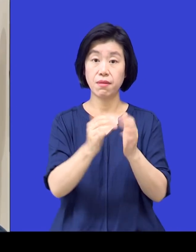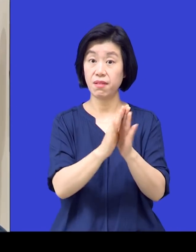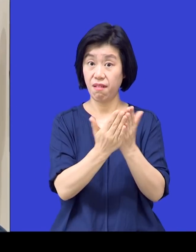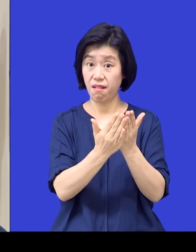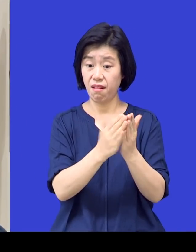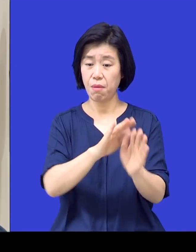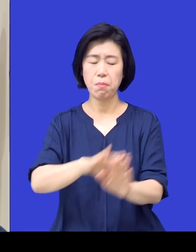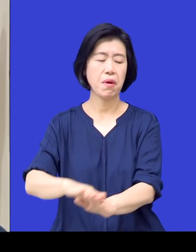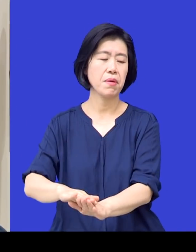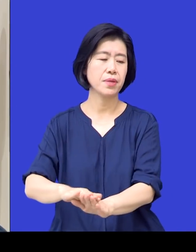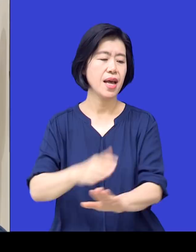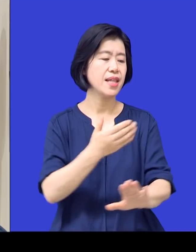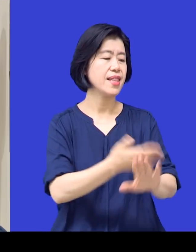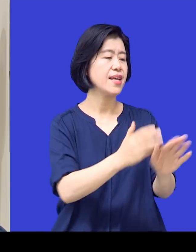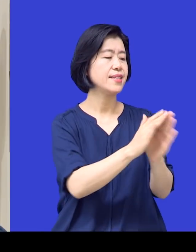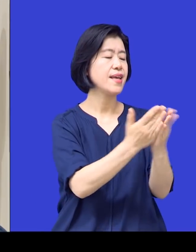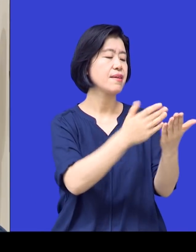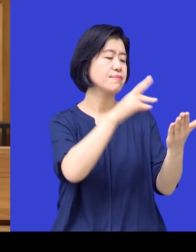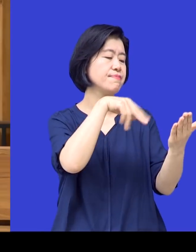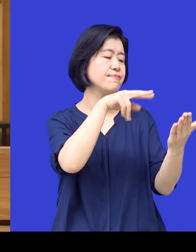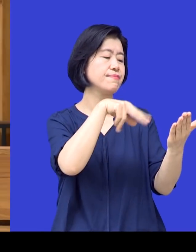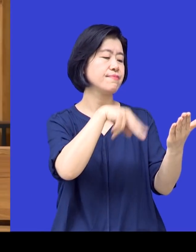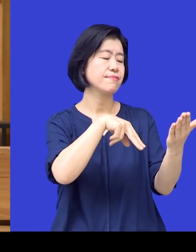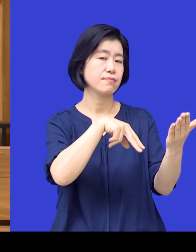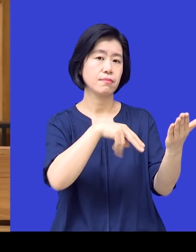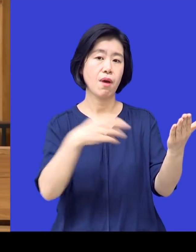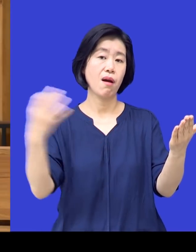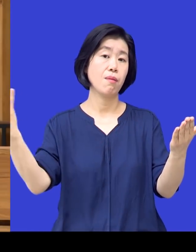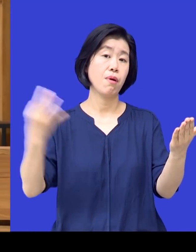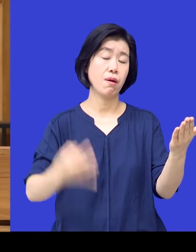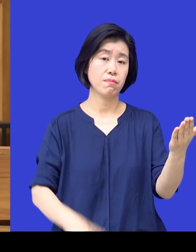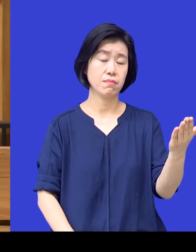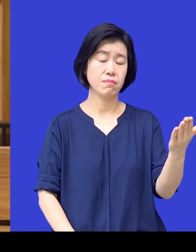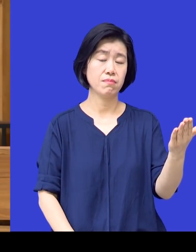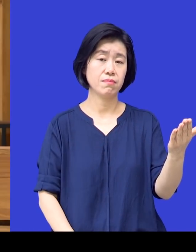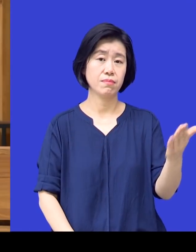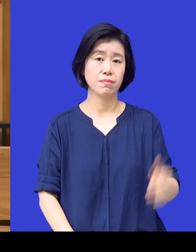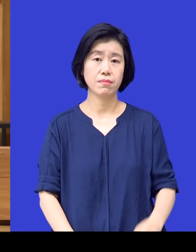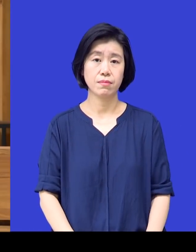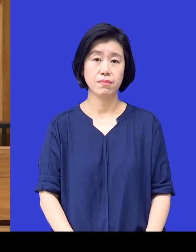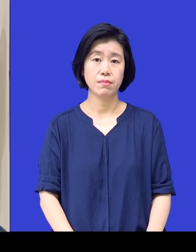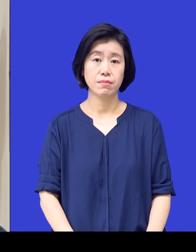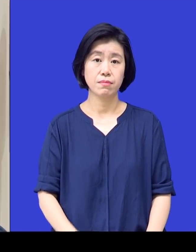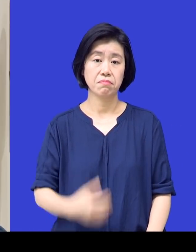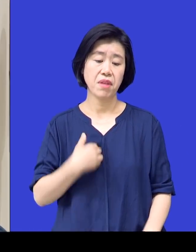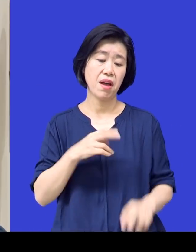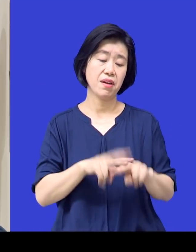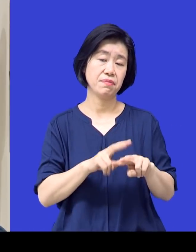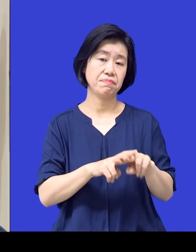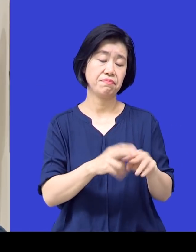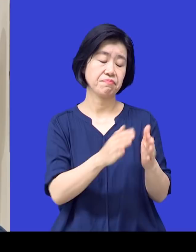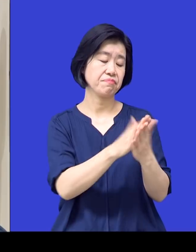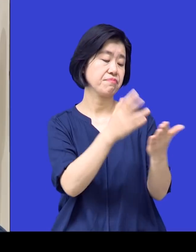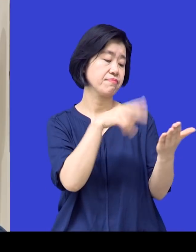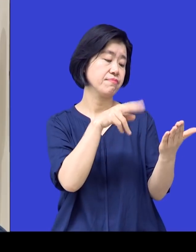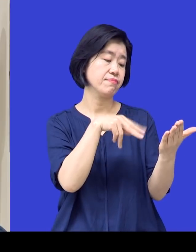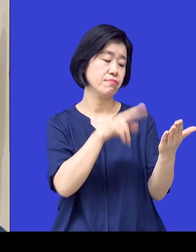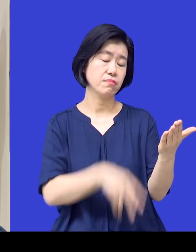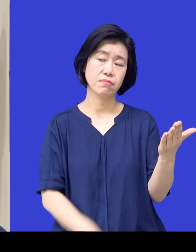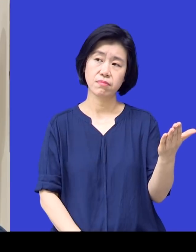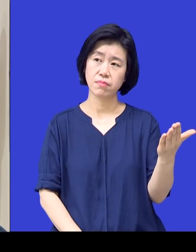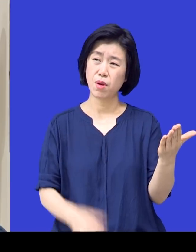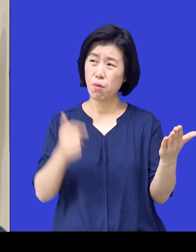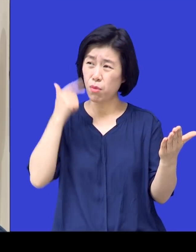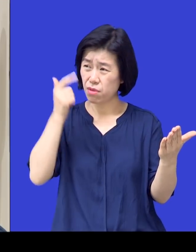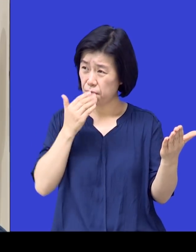읽고 있었어요. 네. 왜냐하면 듣기가 싫었어요. 교회는 출석하지만 예. 네. 그래서 앉아가지고 그랬어요. 딴 책 읽으면서 당신은